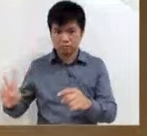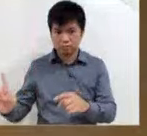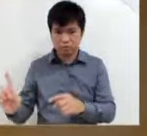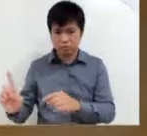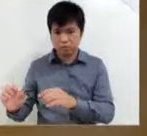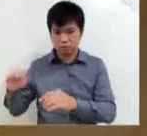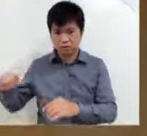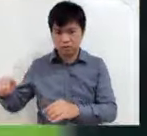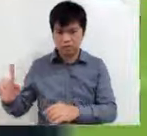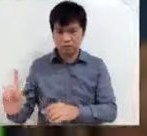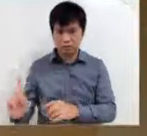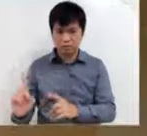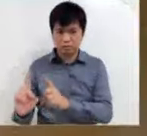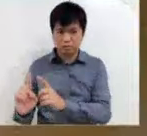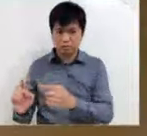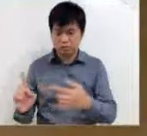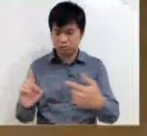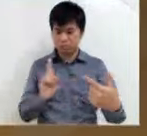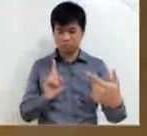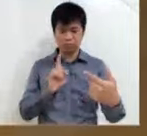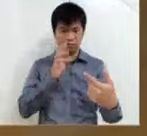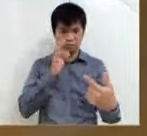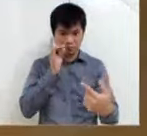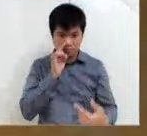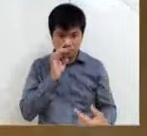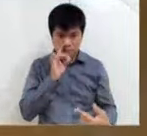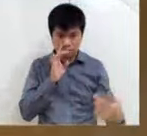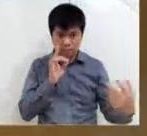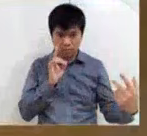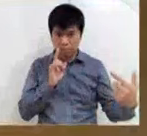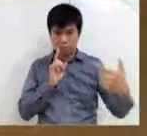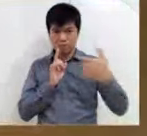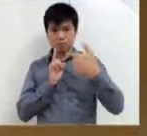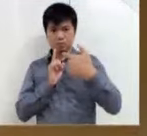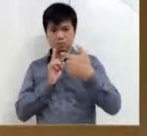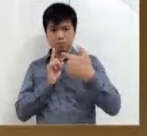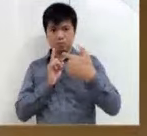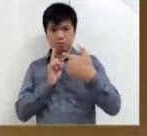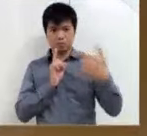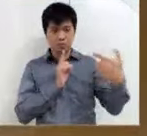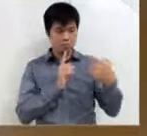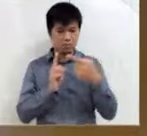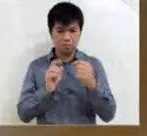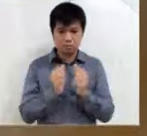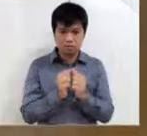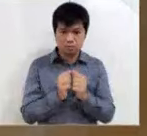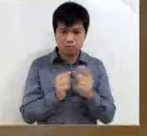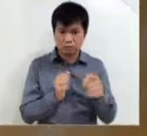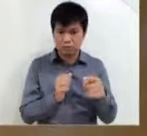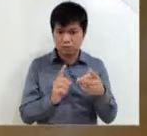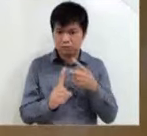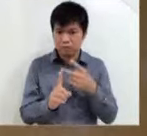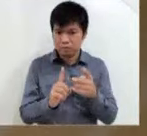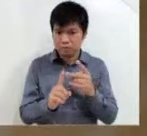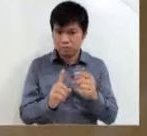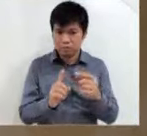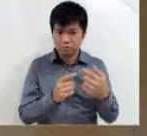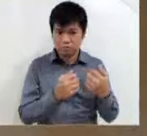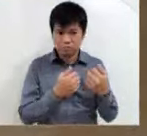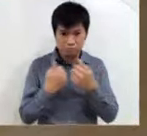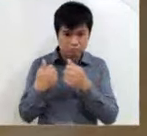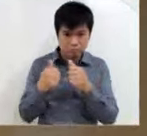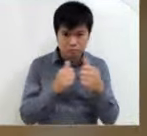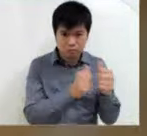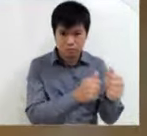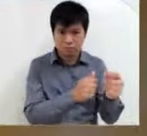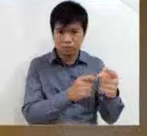kasambahay na umakyat sa second floor ng bahay kasama ang anak ng biktima. Sa takot, sumunod sila hanggang sa makatakas sa